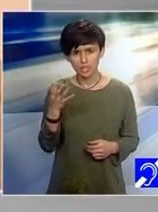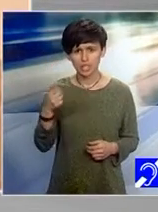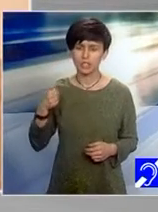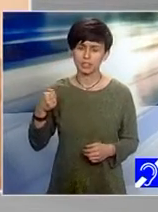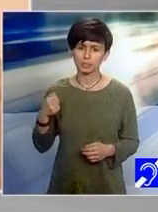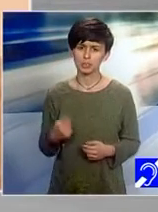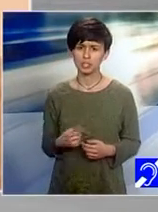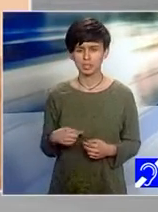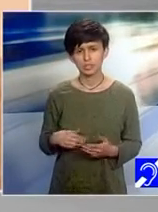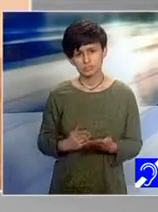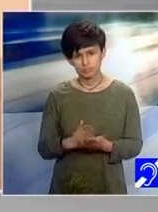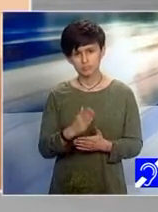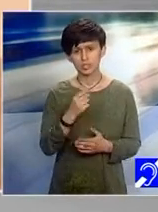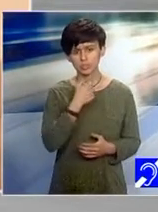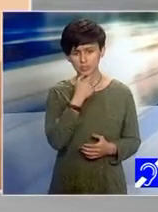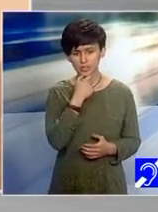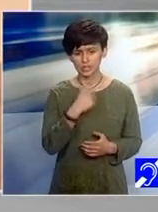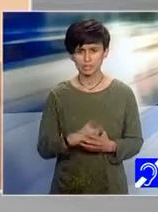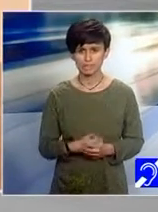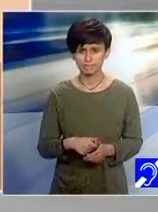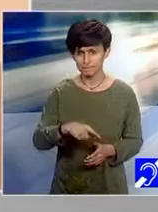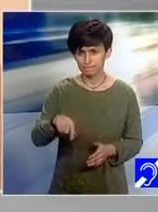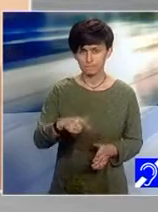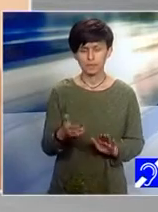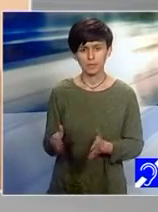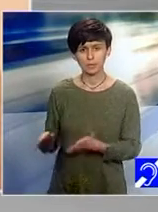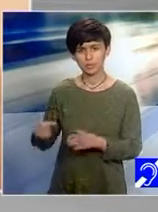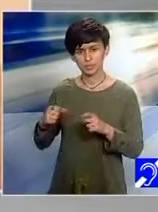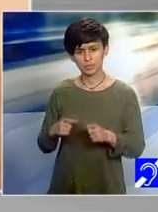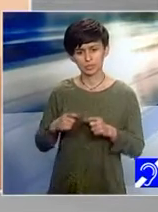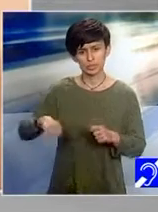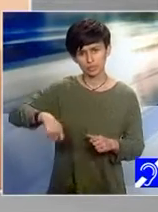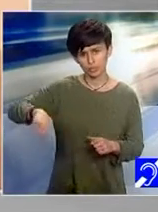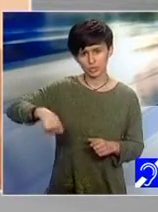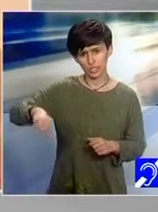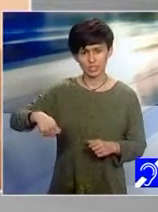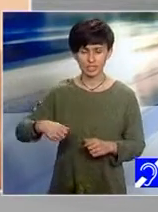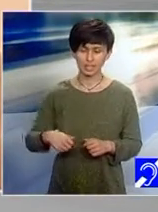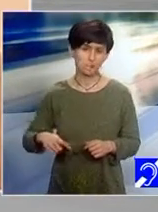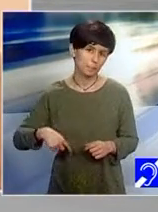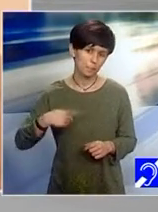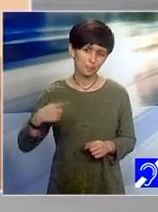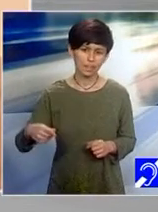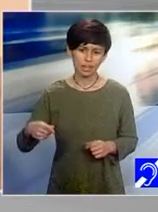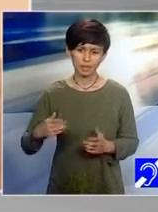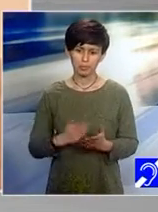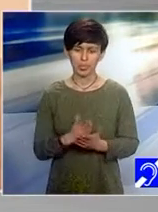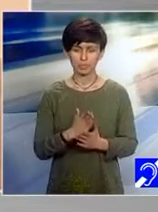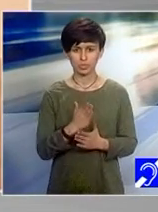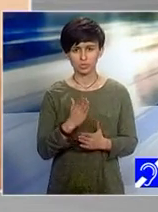decursul anilor pe acest teritoriu. Am început cu bucătăria, că aia era prima. Porma am făcut